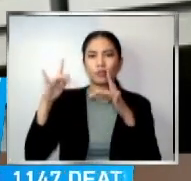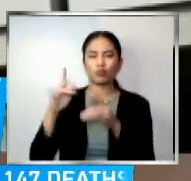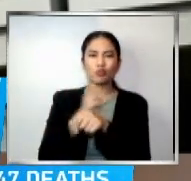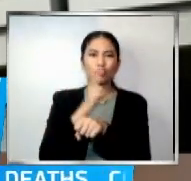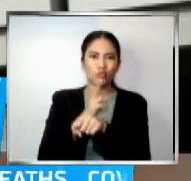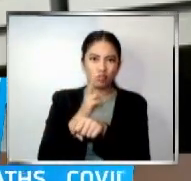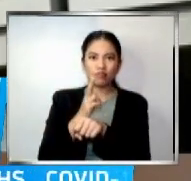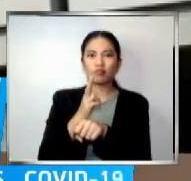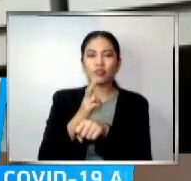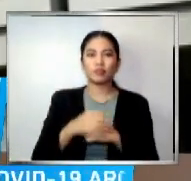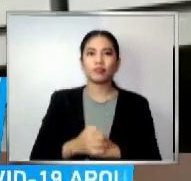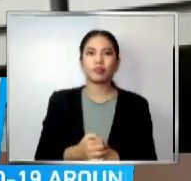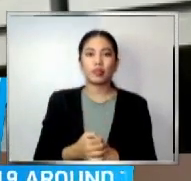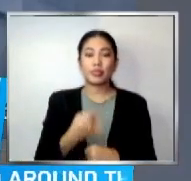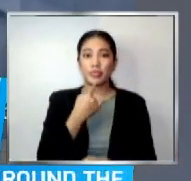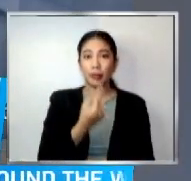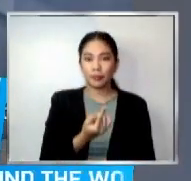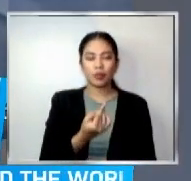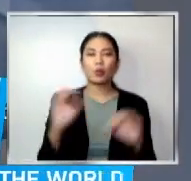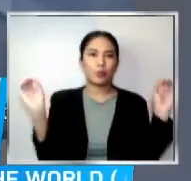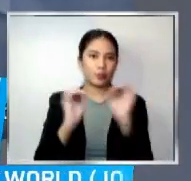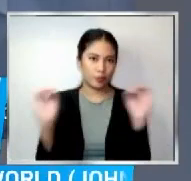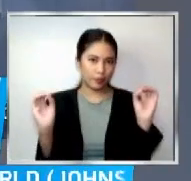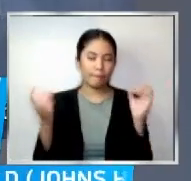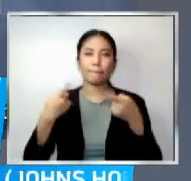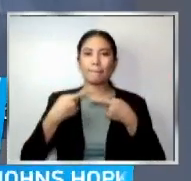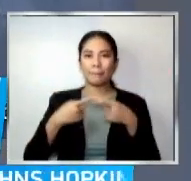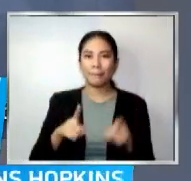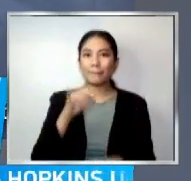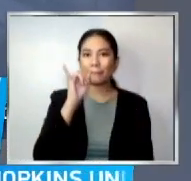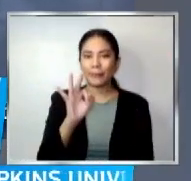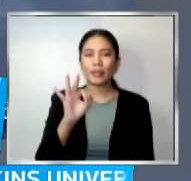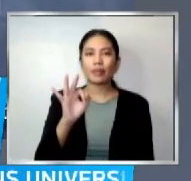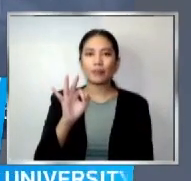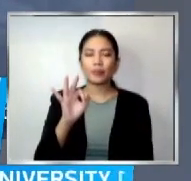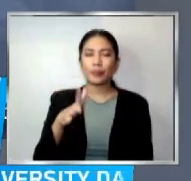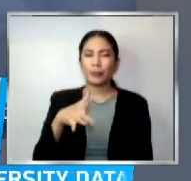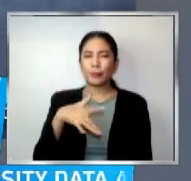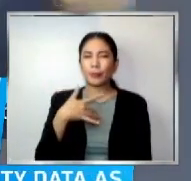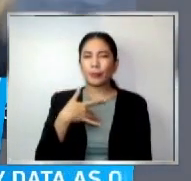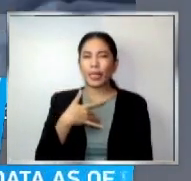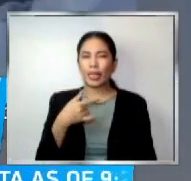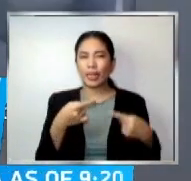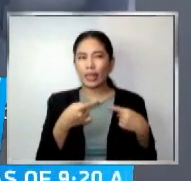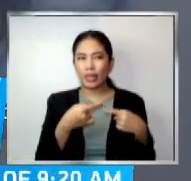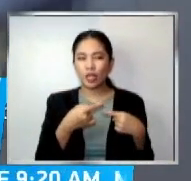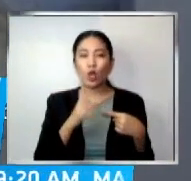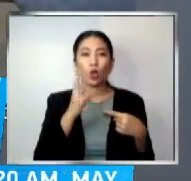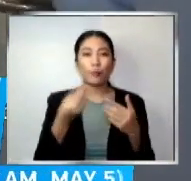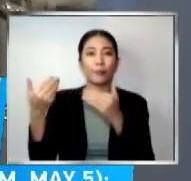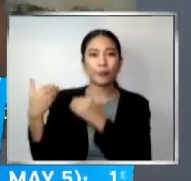Domingo. Pero sakaling magkaroon ng adverse side effect ang Pangulo, mananagot anya ang Presidential Security Group o